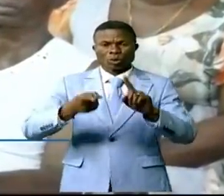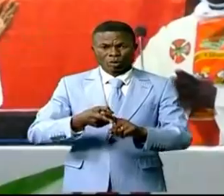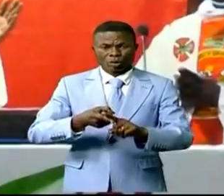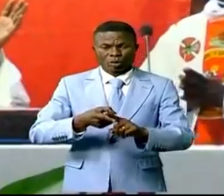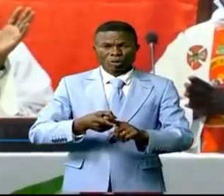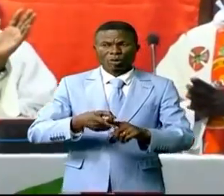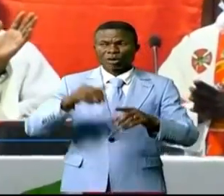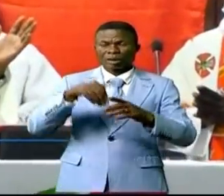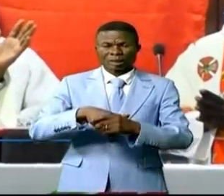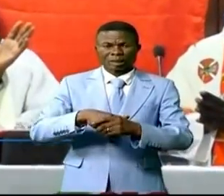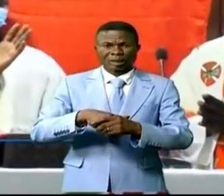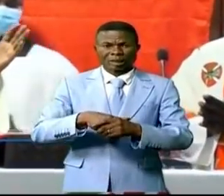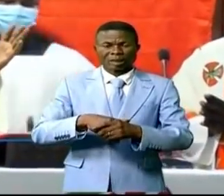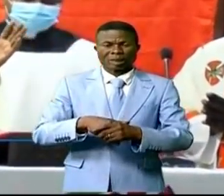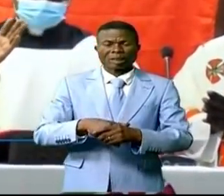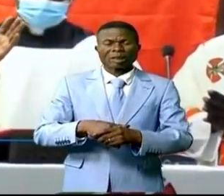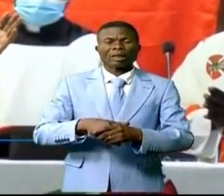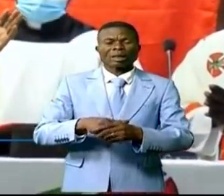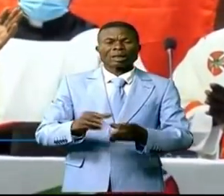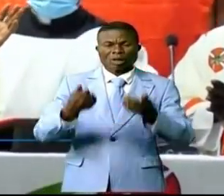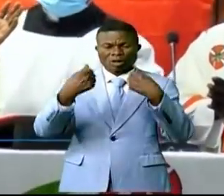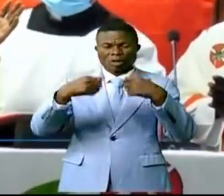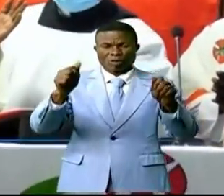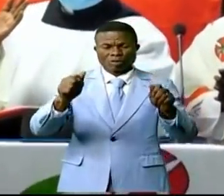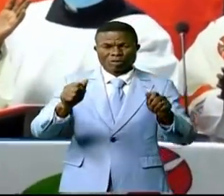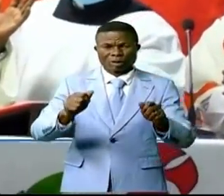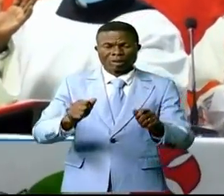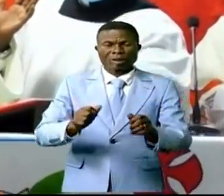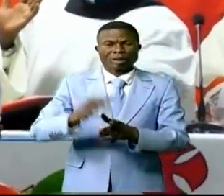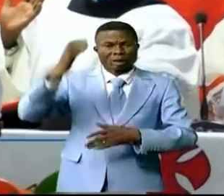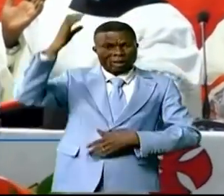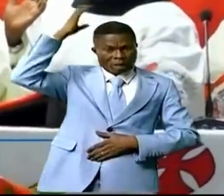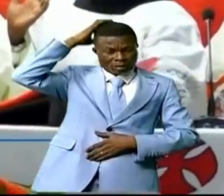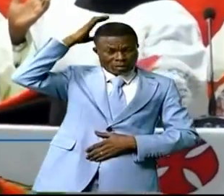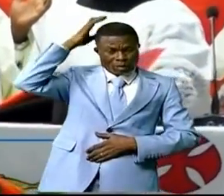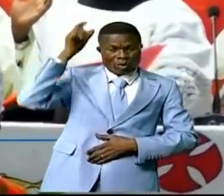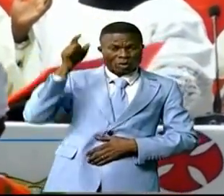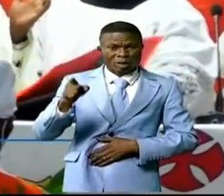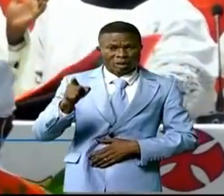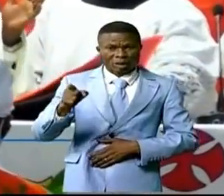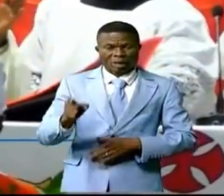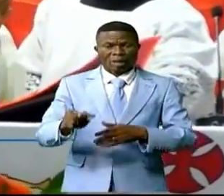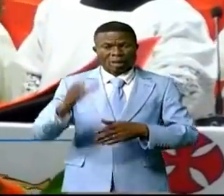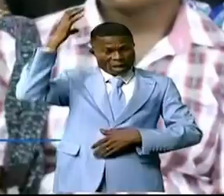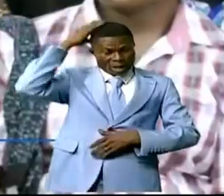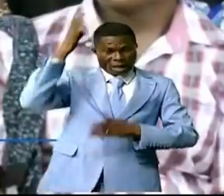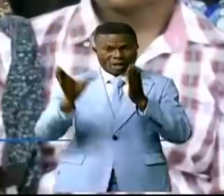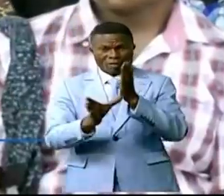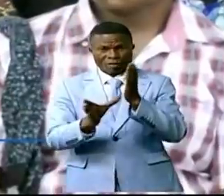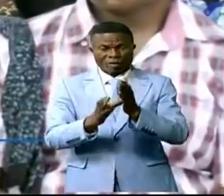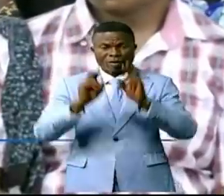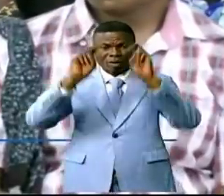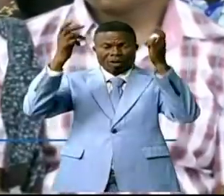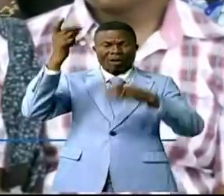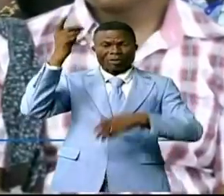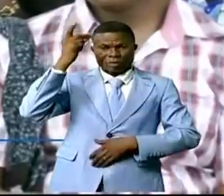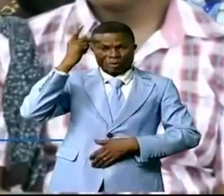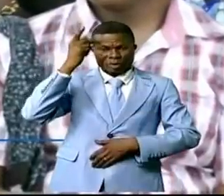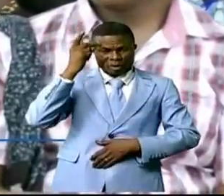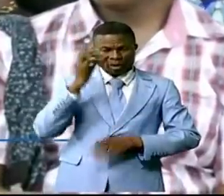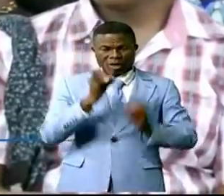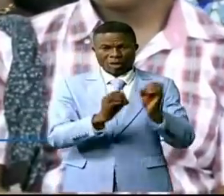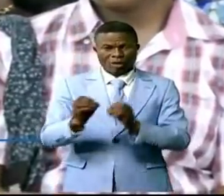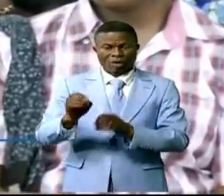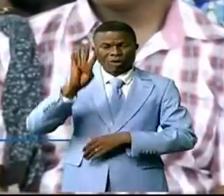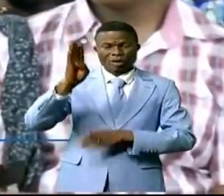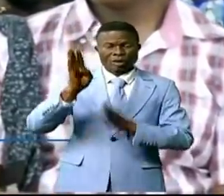nuit, où il devait être livré. À cet effet, Monseigneur Crispin Kimbeni, évêque auxiliaire de Kinshasa, a présidé ce